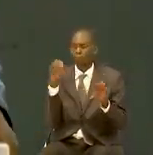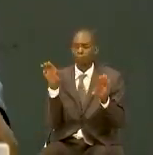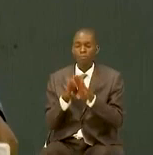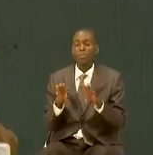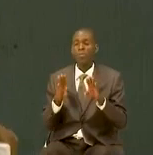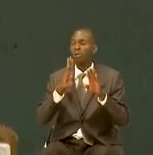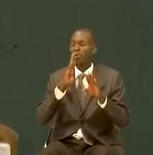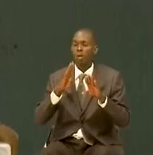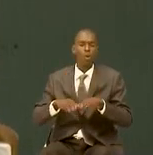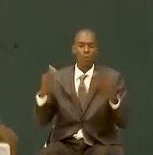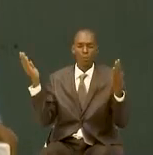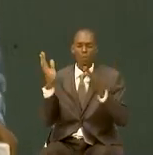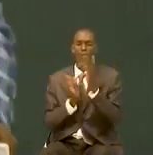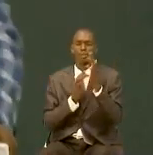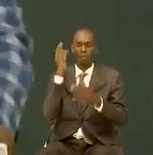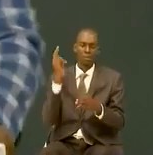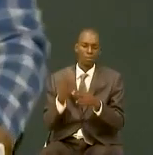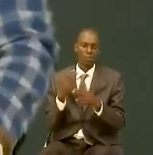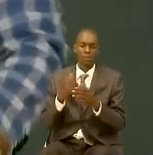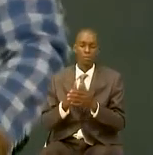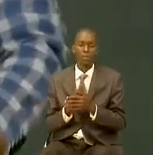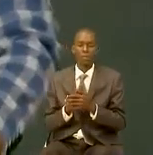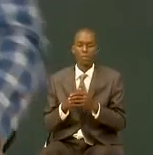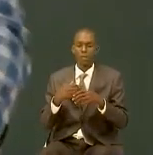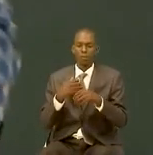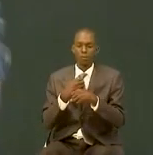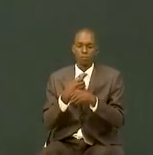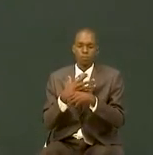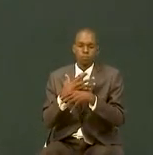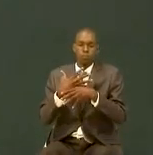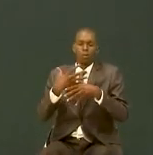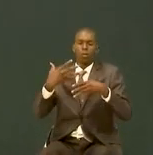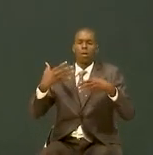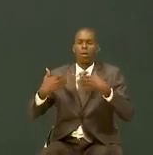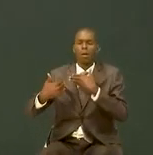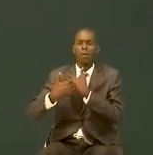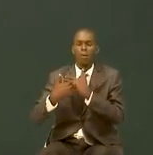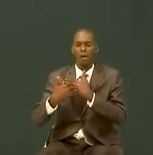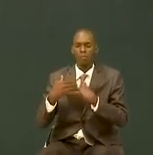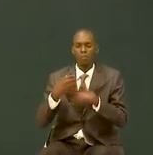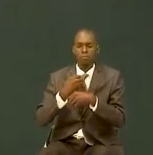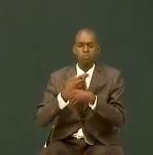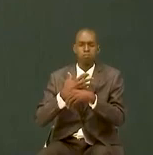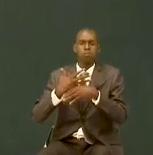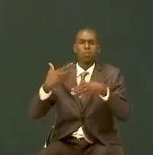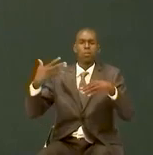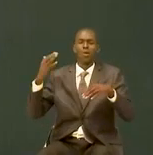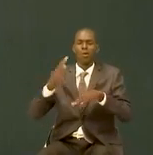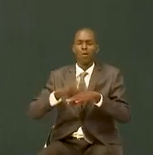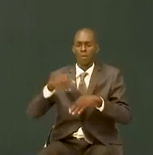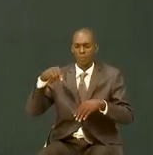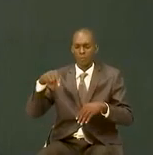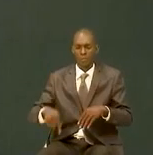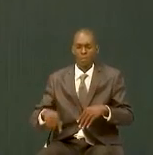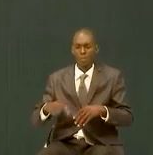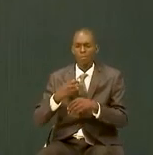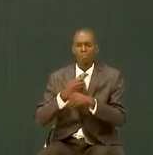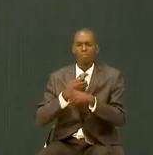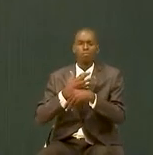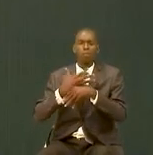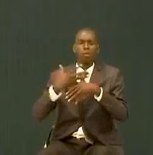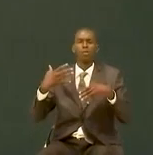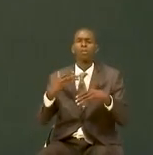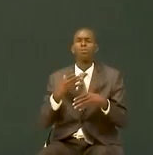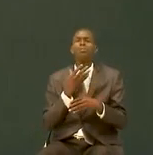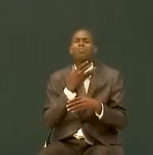n'aha Jizọs. Aka azụ na ụkwụ zara aza na olu zara aza